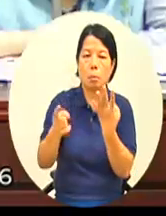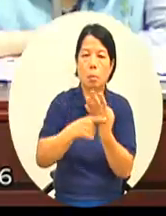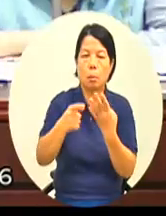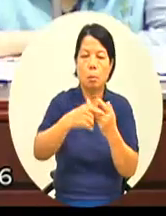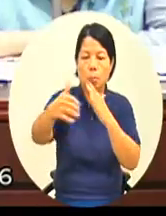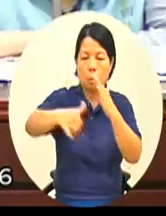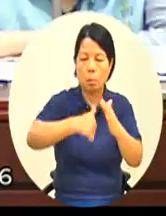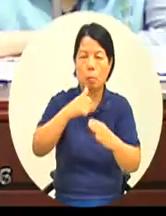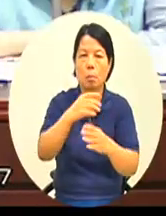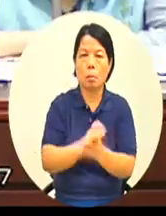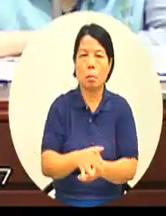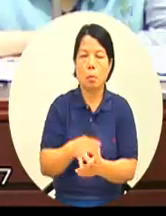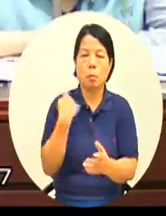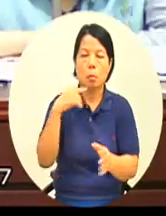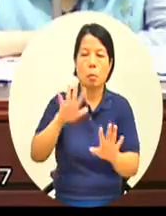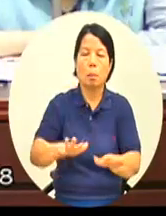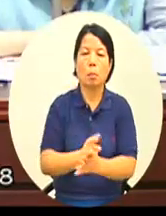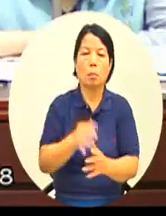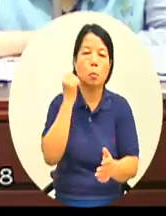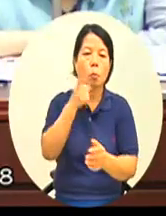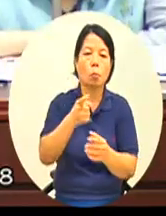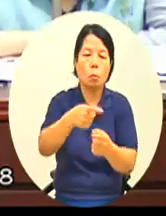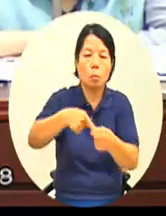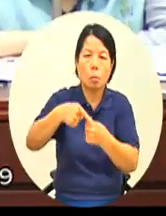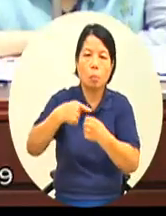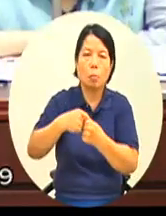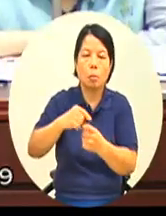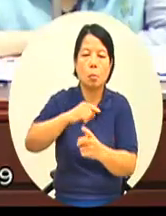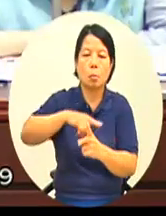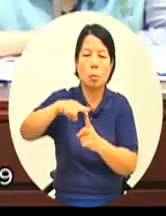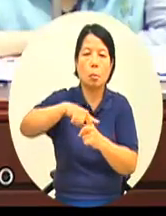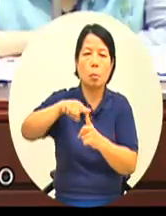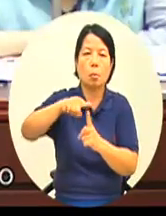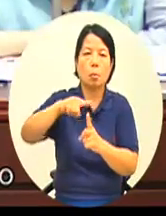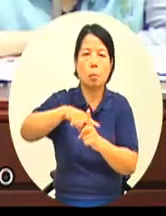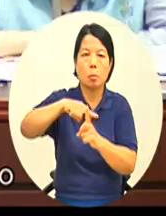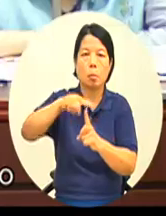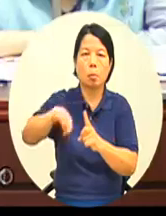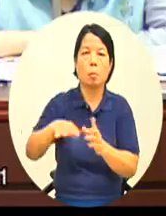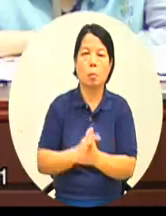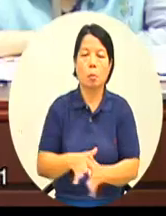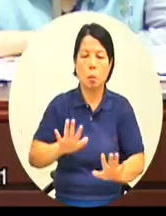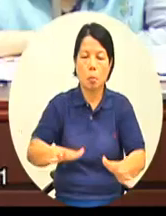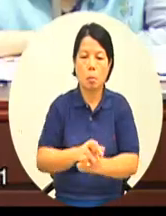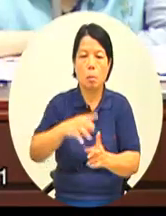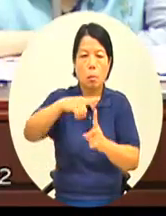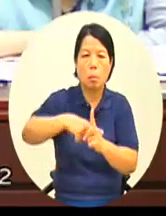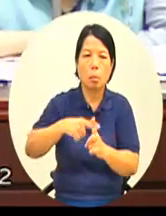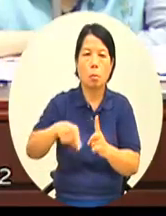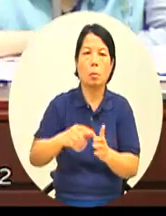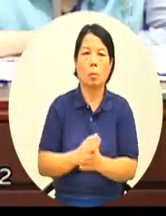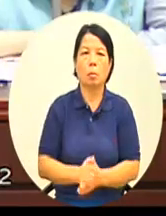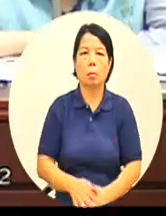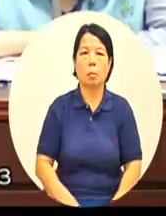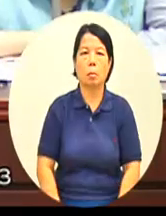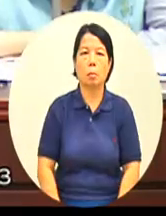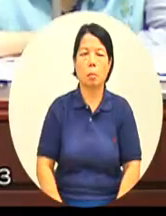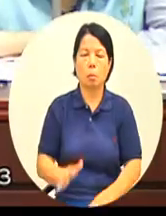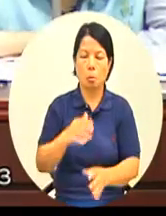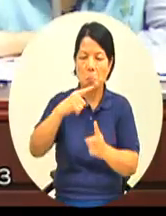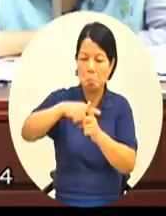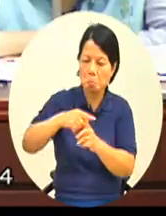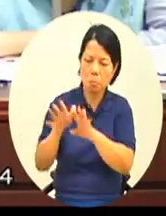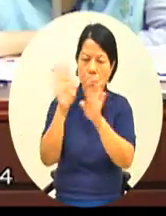高雄的一个薪资水平，因为我们目前就是一个低薪的 薪水水准比较低的状况之